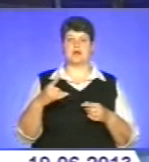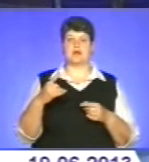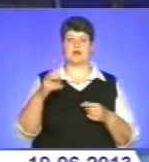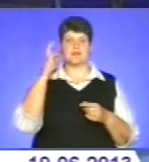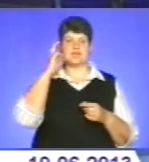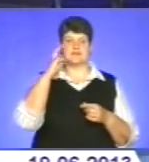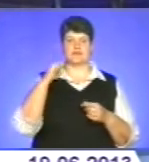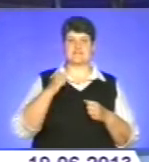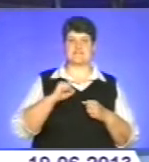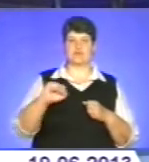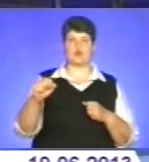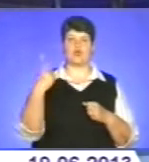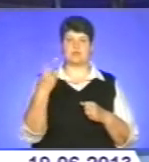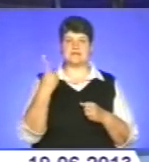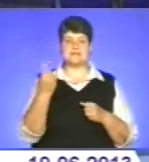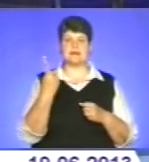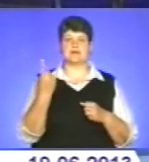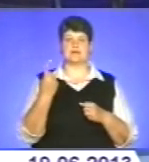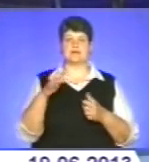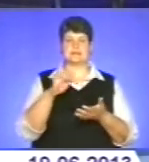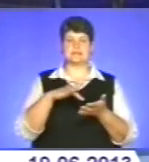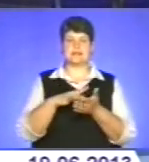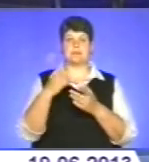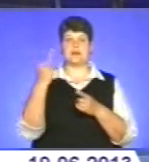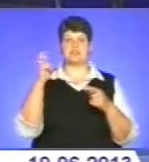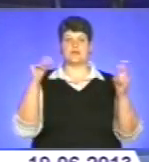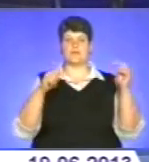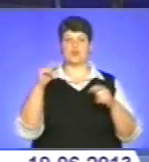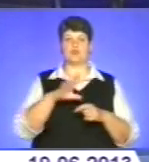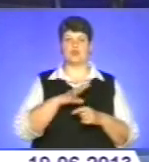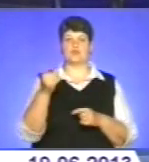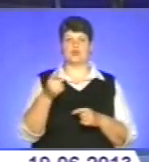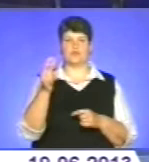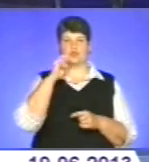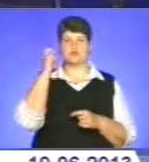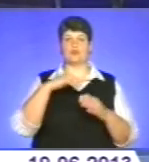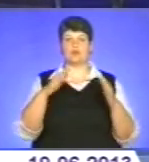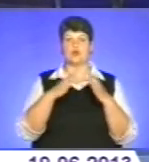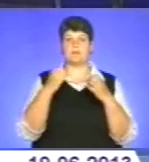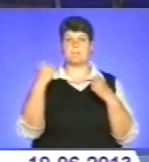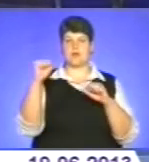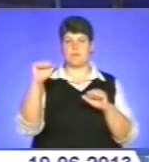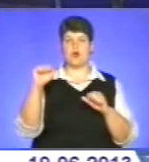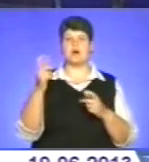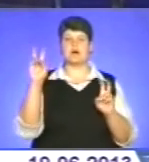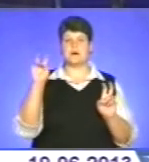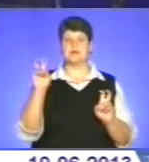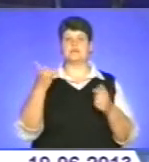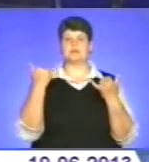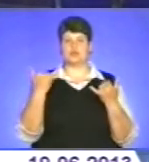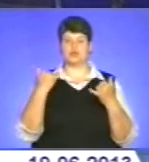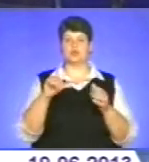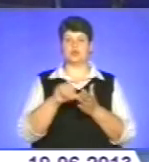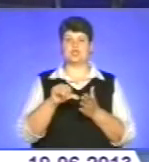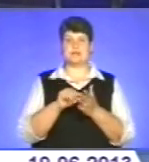міських еколого-натуралістичних центрів. Перший форум відбувся у Тернополі, в Українському домі «Перемога». Сьогодні учасники всеукраїнського педагогічного